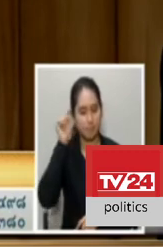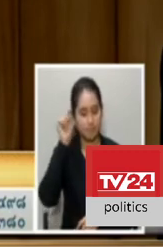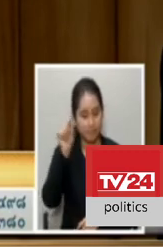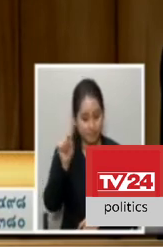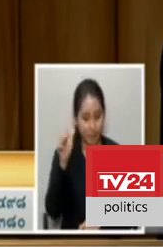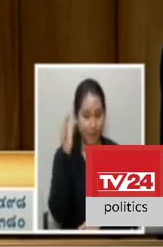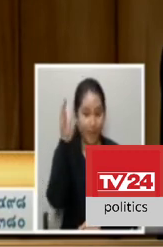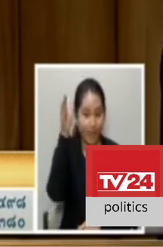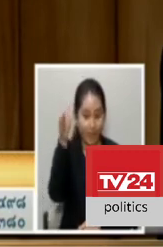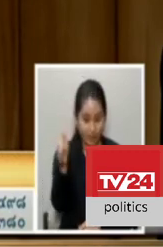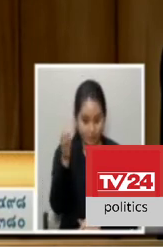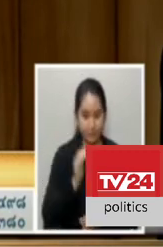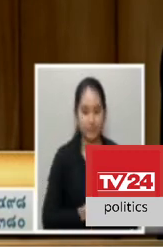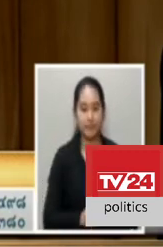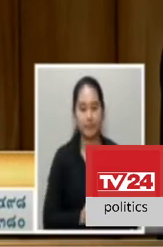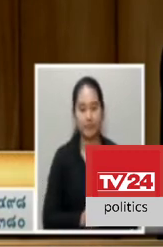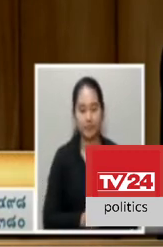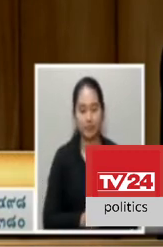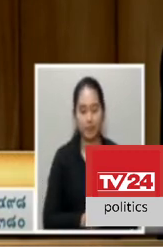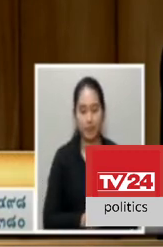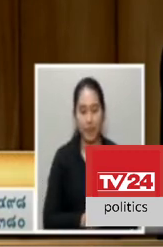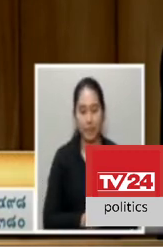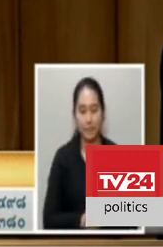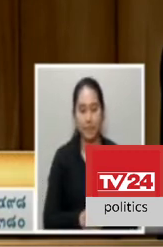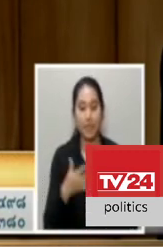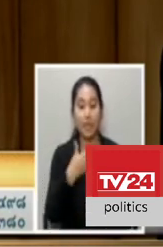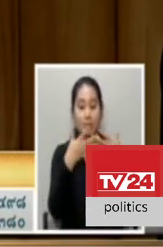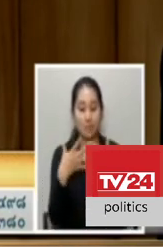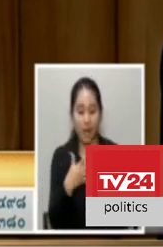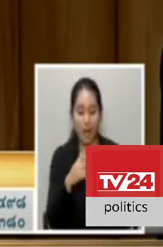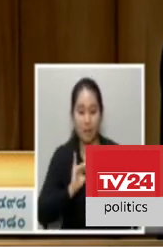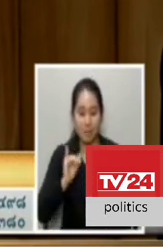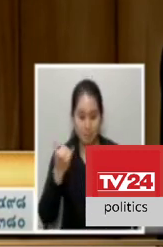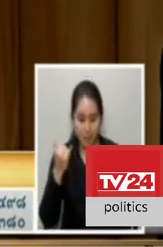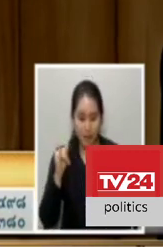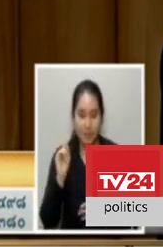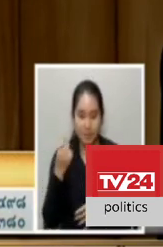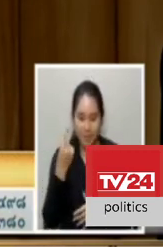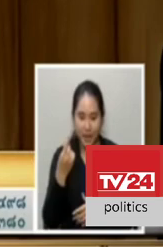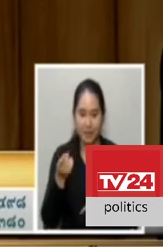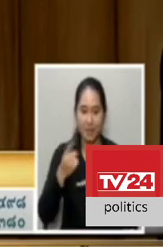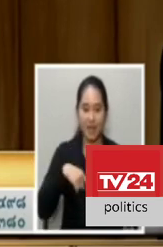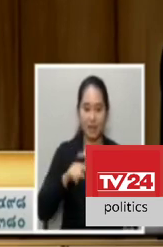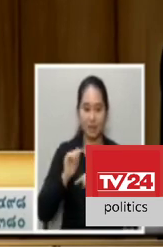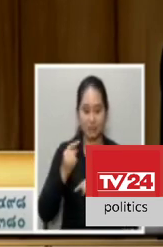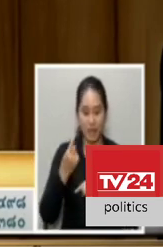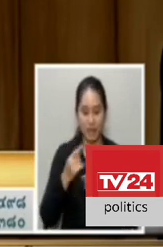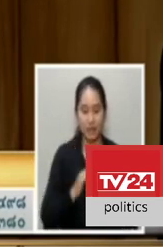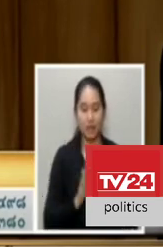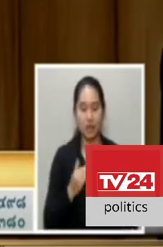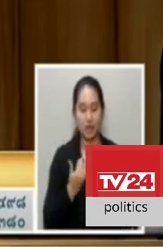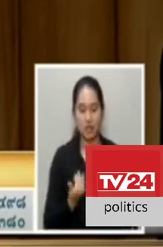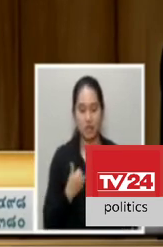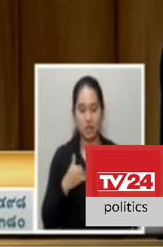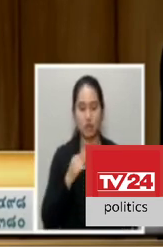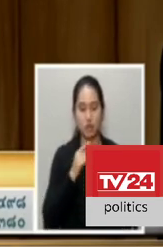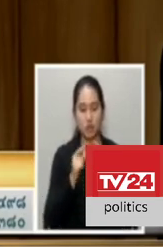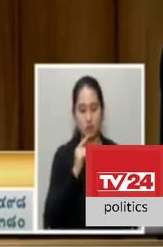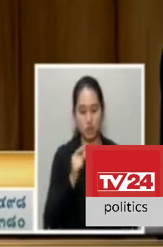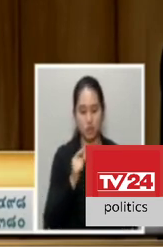ว่าในที่สุดแล้วสักวันหนึ่งสหรัฐอเมริกาอาจจะกลับมาเพราะนั้นถ้าคุยกันไว้วันนี้นะฮะ